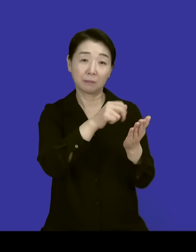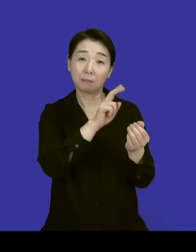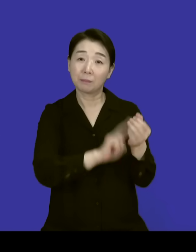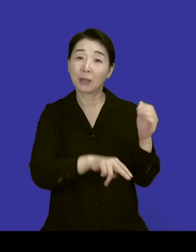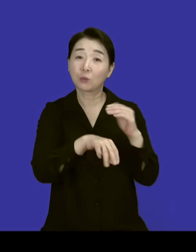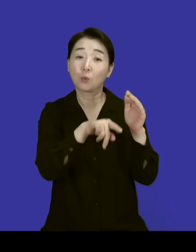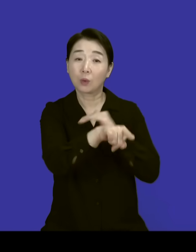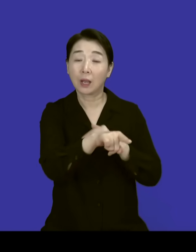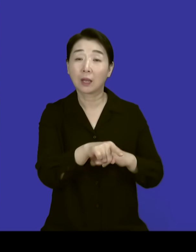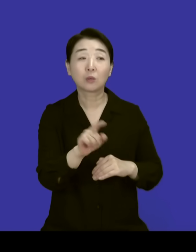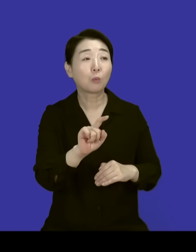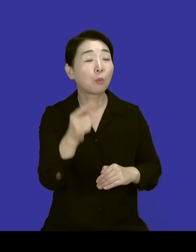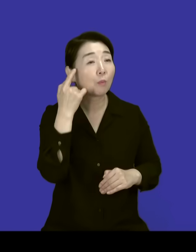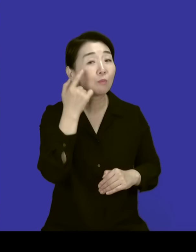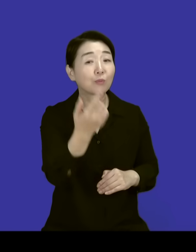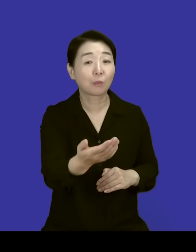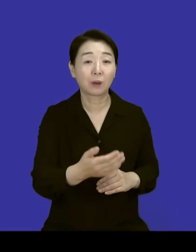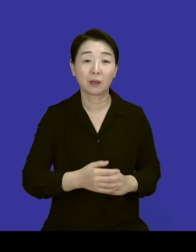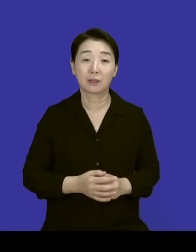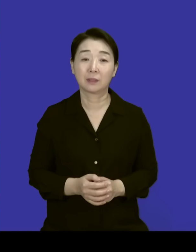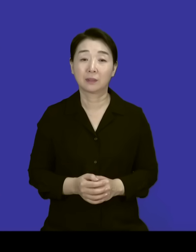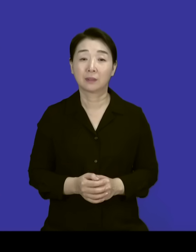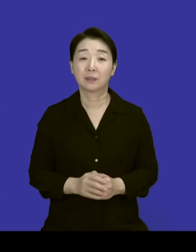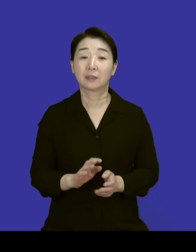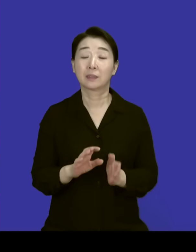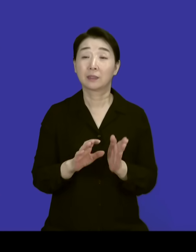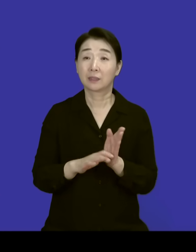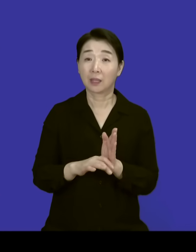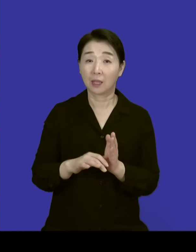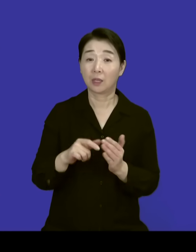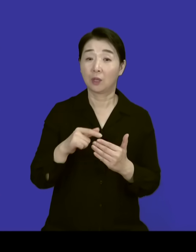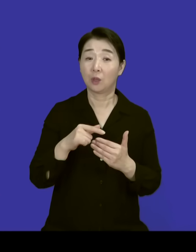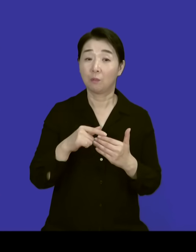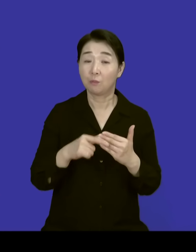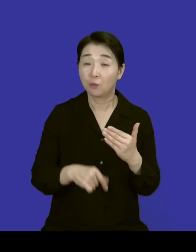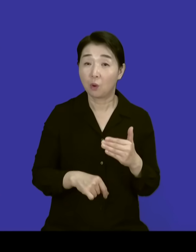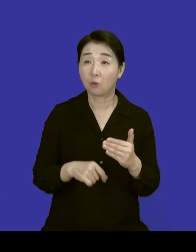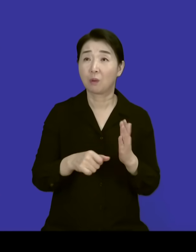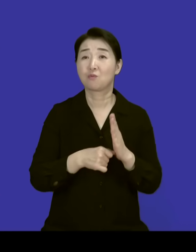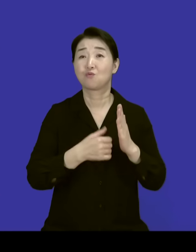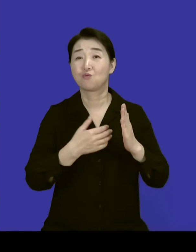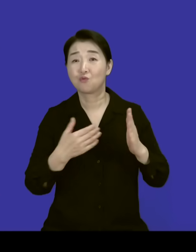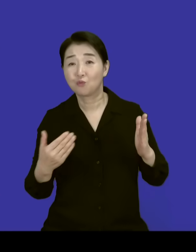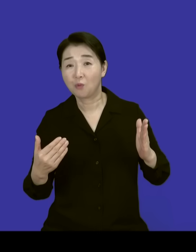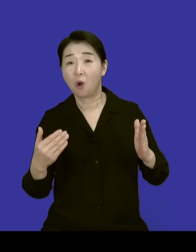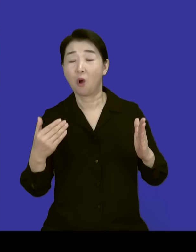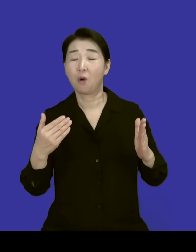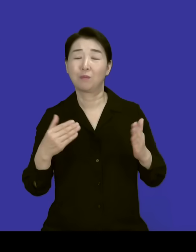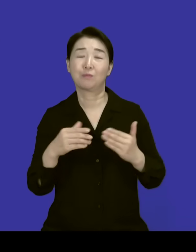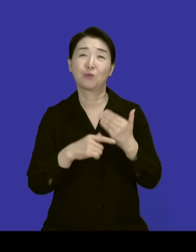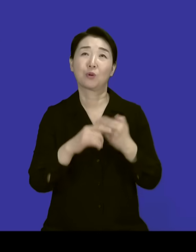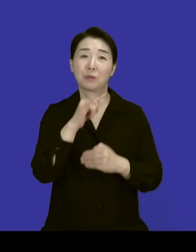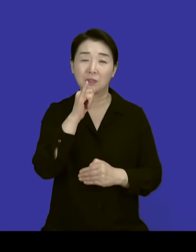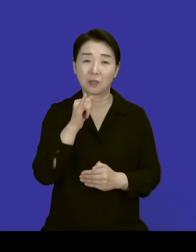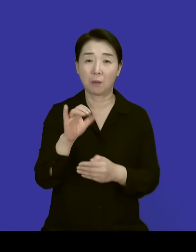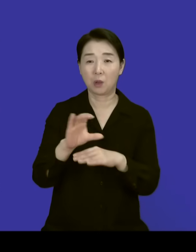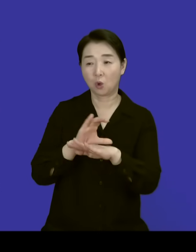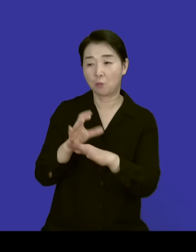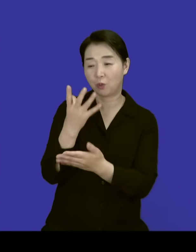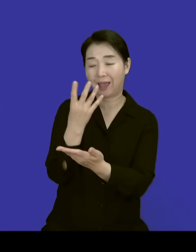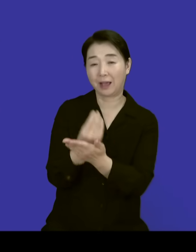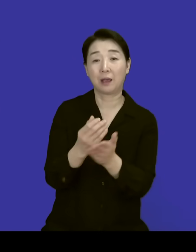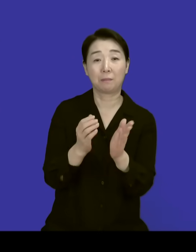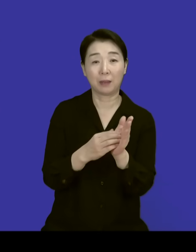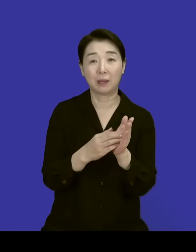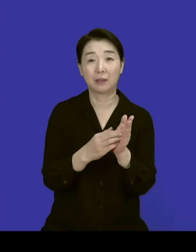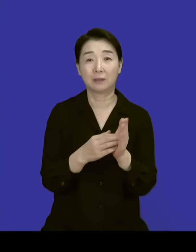예. 그 당시에 유명했던 K-워크 프로그램을 네네네. 사야 된다. 예. 음악을 만들려면 컴퓨터에 예. K-워크 프로그램을 깔고